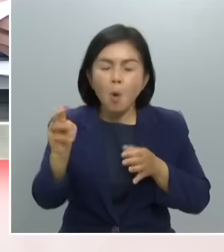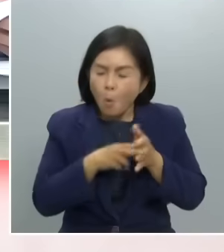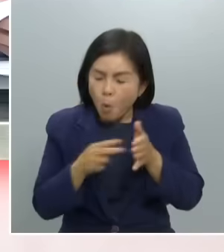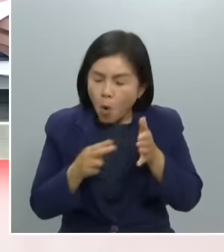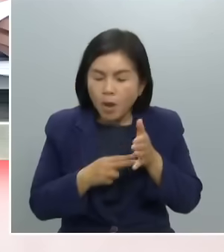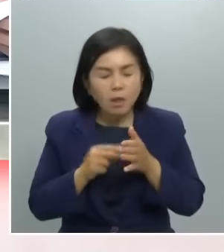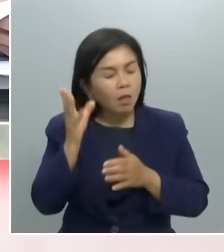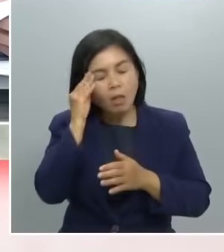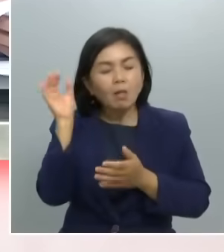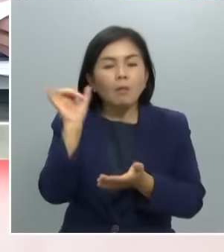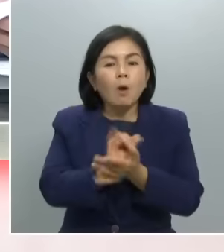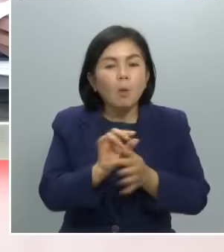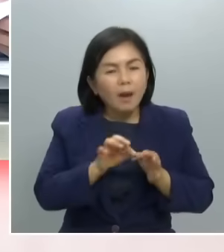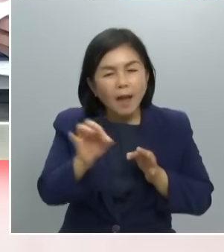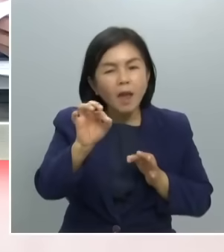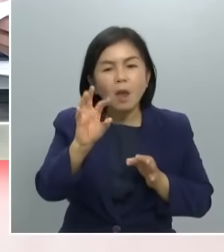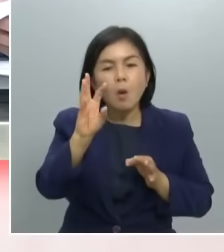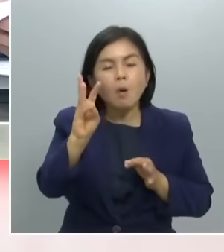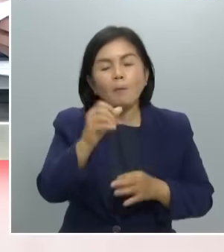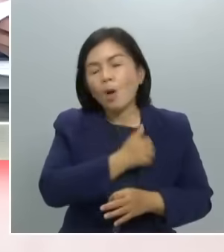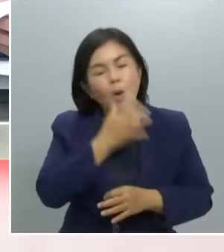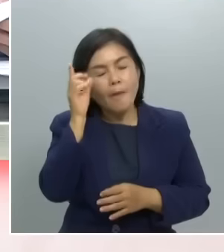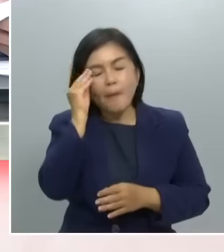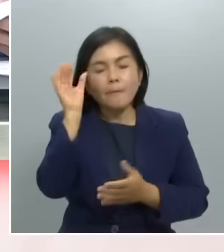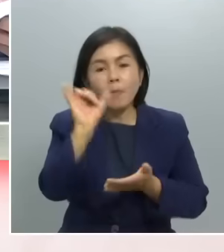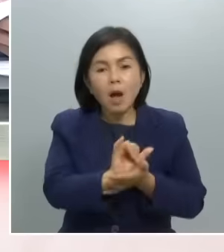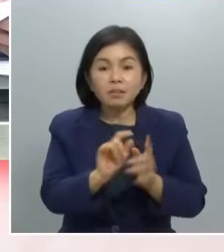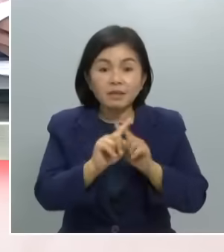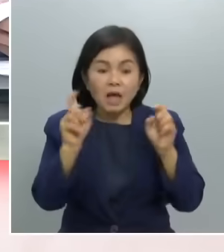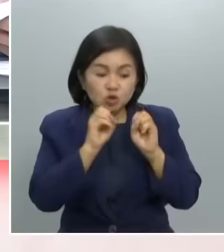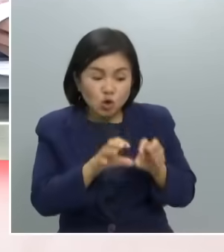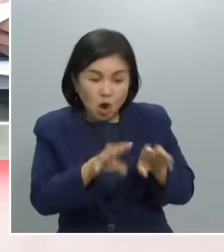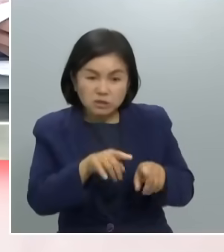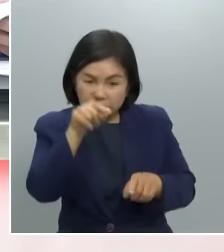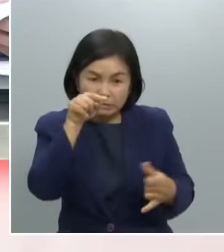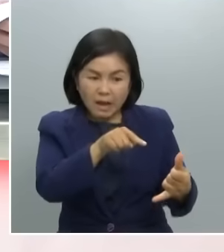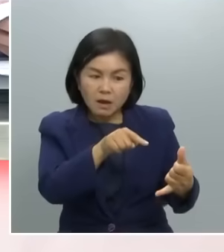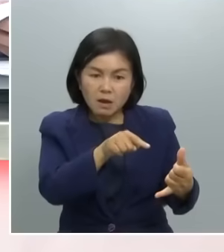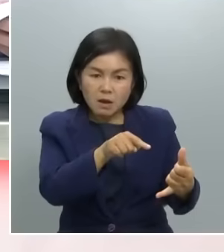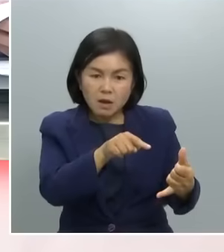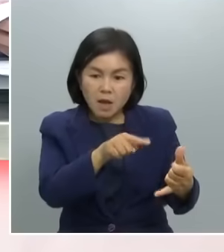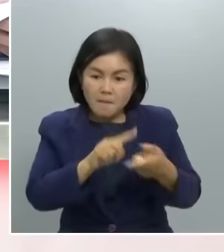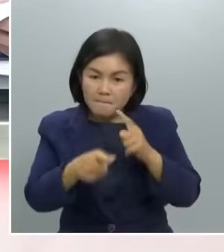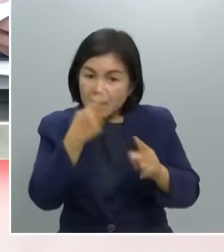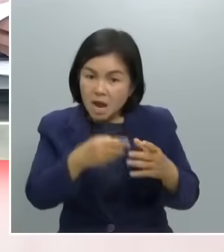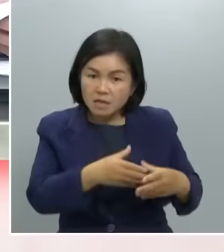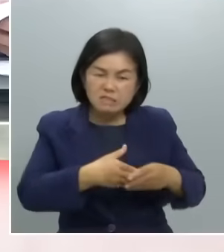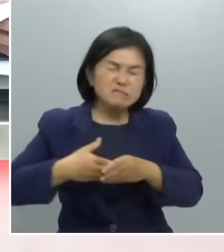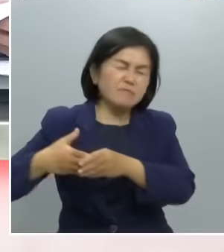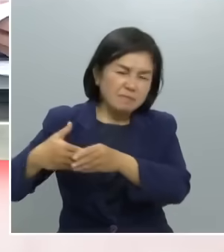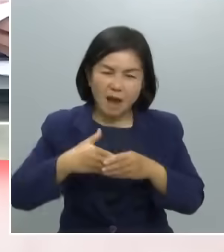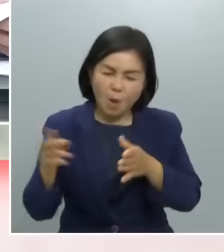นลมหลังวิ่งได้แค่6กิโลเมตรเท่านั้นเองปรากฏว่าครูฝึกเนี่ยสั่งนะฮะบอกให้เพื่อนนี่หิ้วปีกลูกช